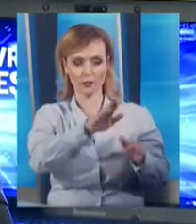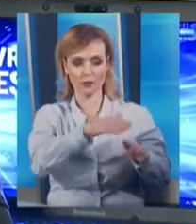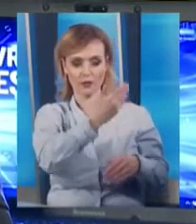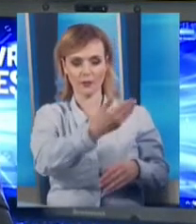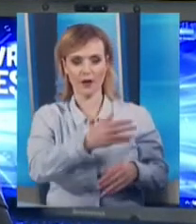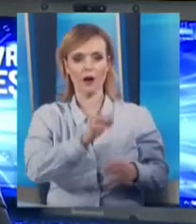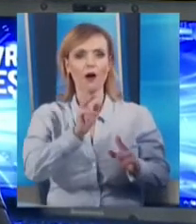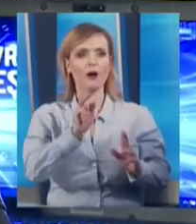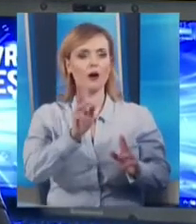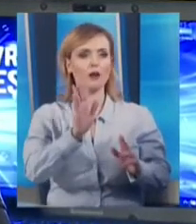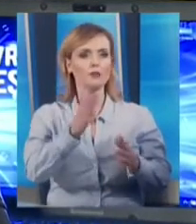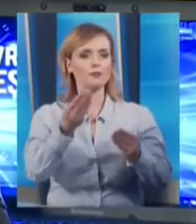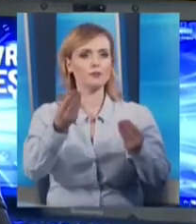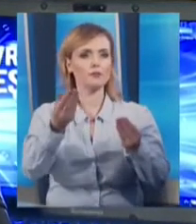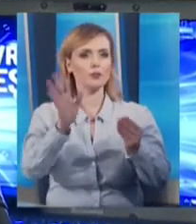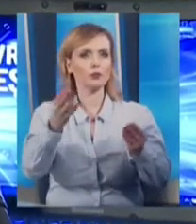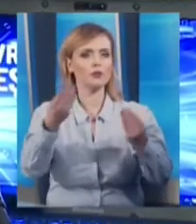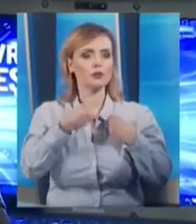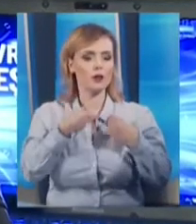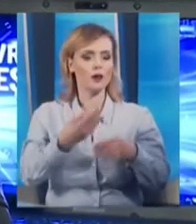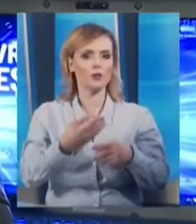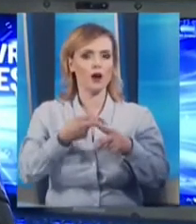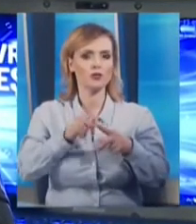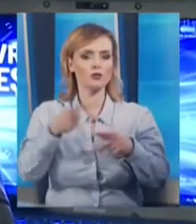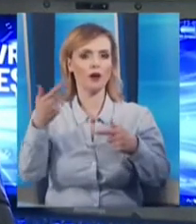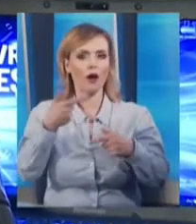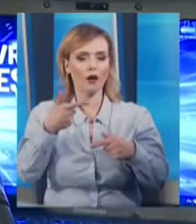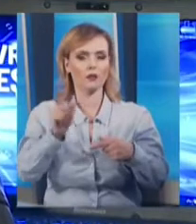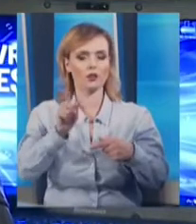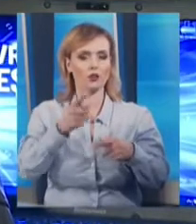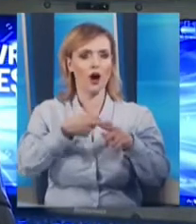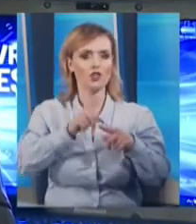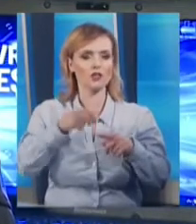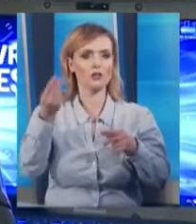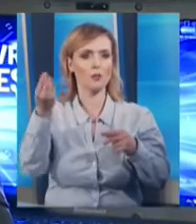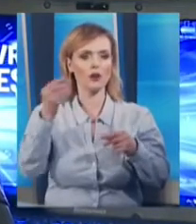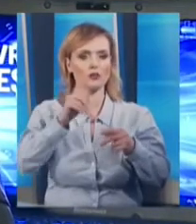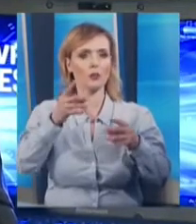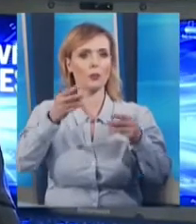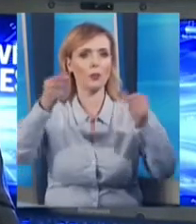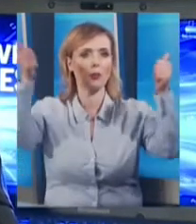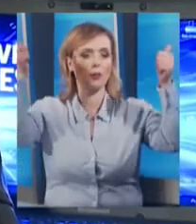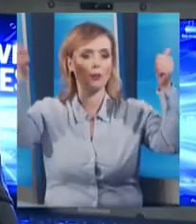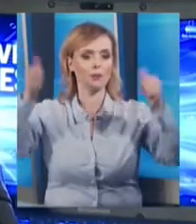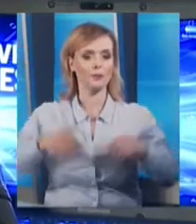că banii ăștia nu se vor duce în nisip? Că Moldova de mult are